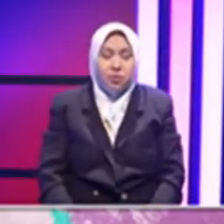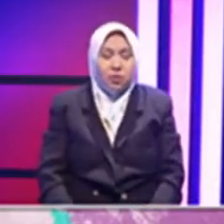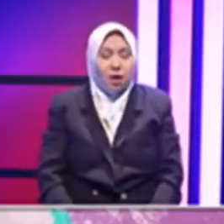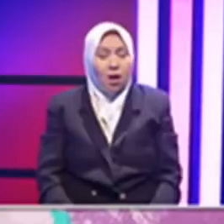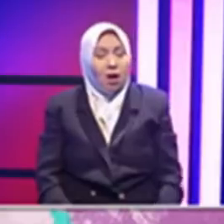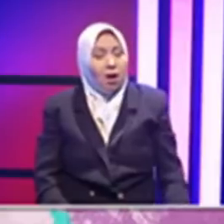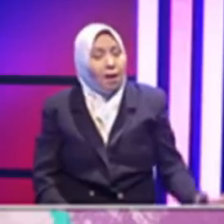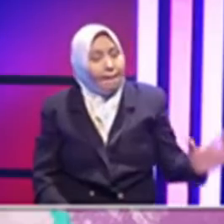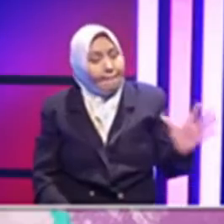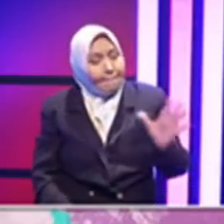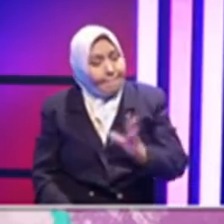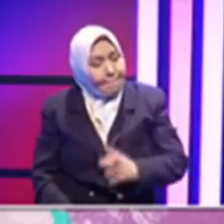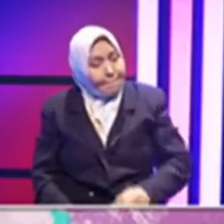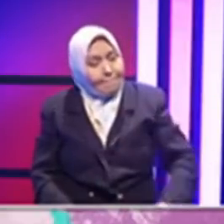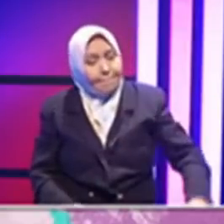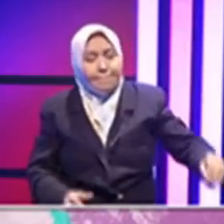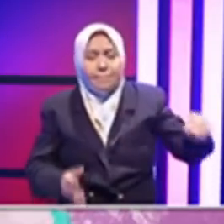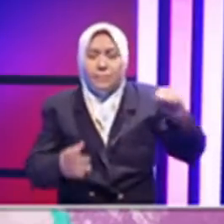أفلم